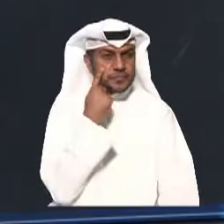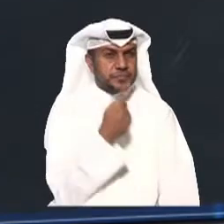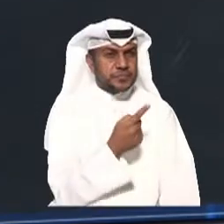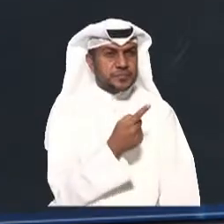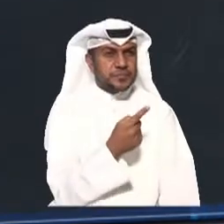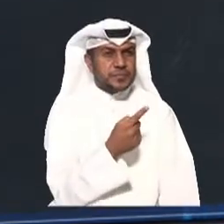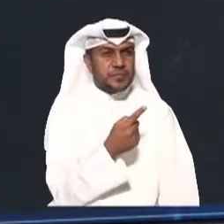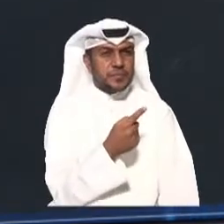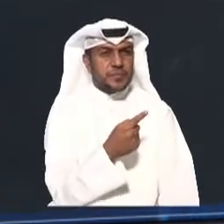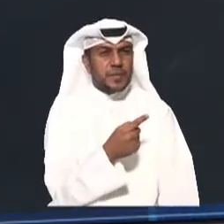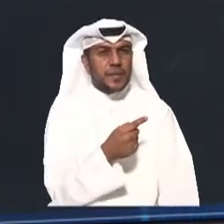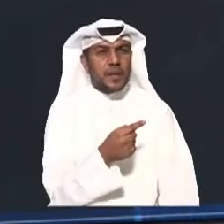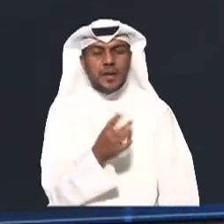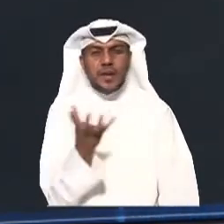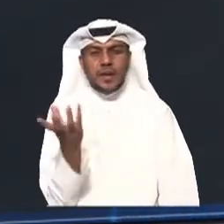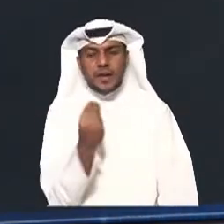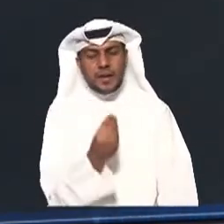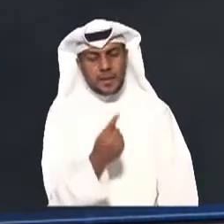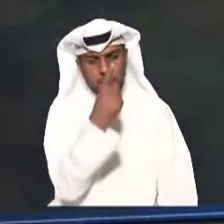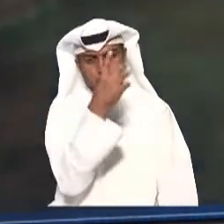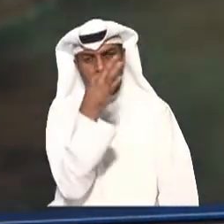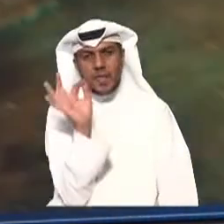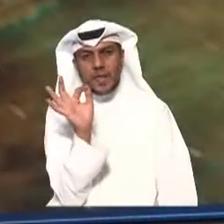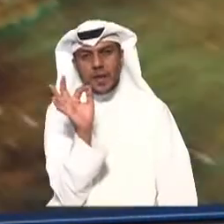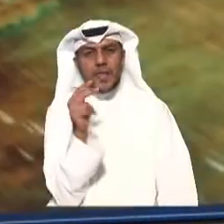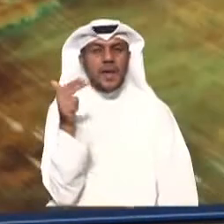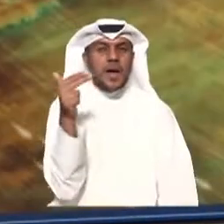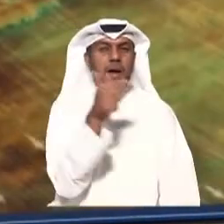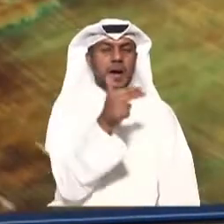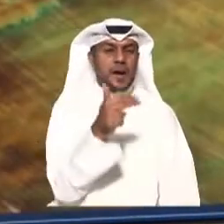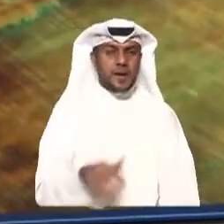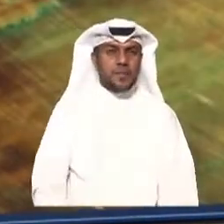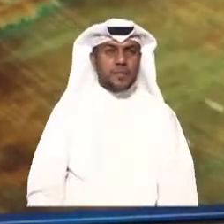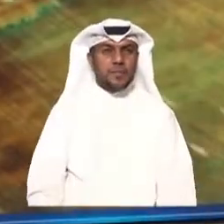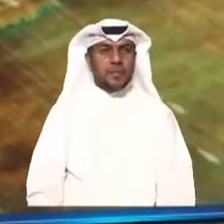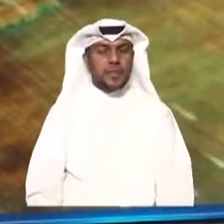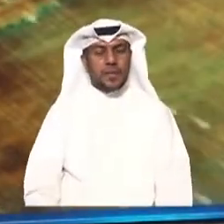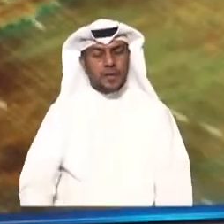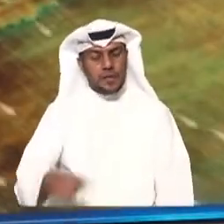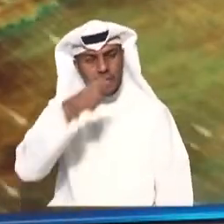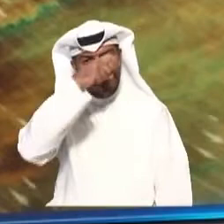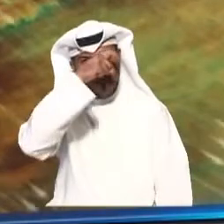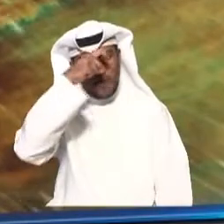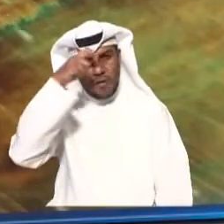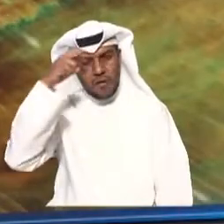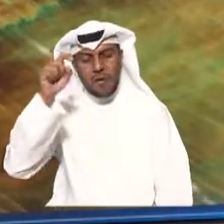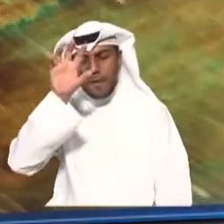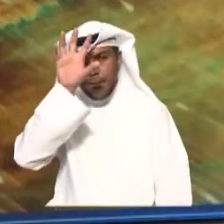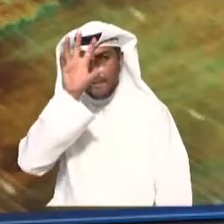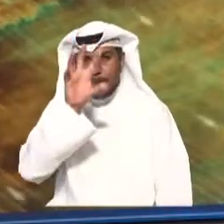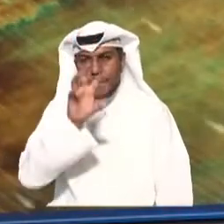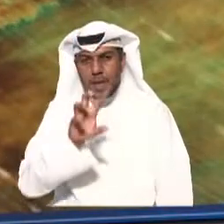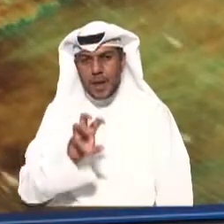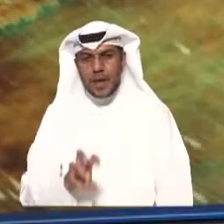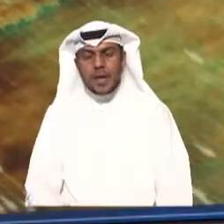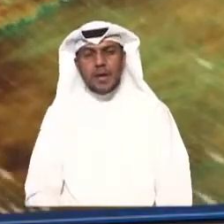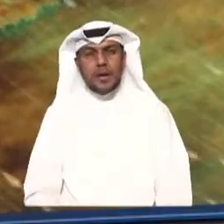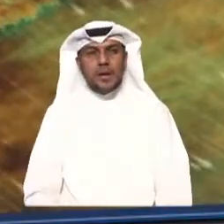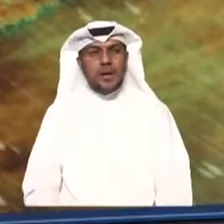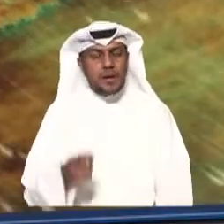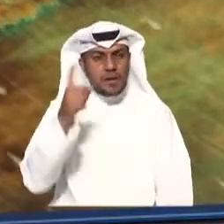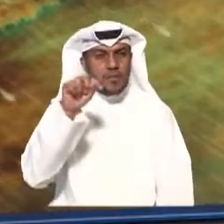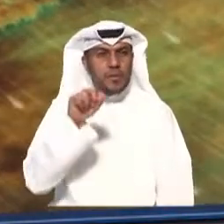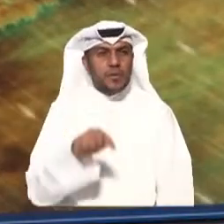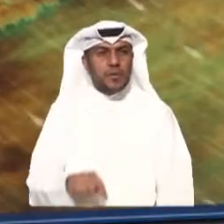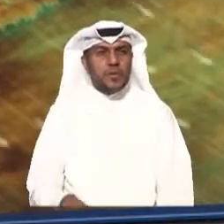السالم والشقاية قد تصل إلى 31 درجة مئوية. في مساء الغد طقس حار، وأيضا استمرار الرياح الشمالية الغربية تتحول